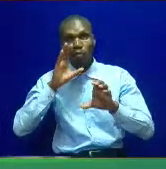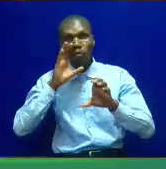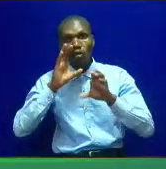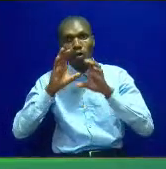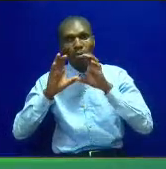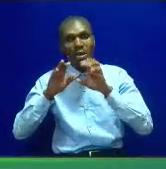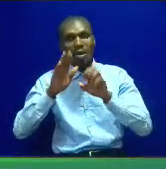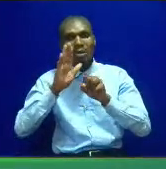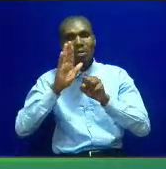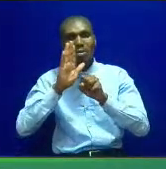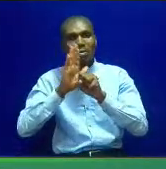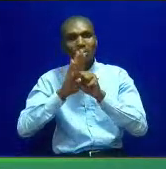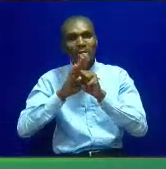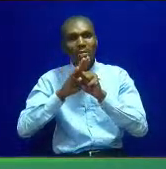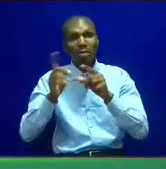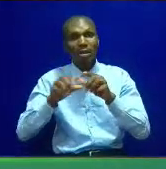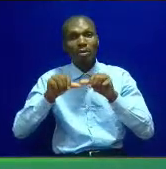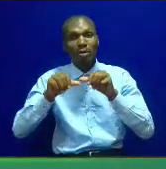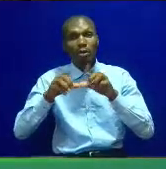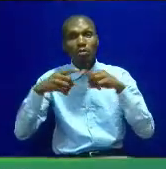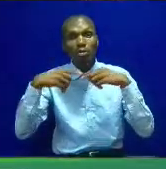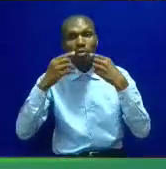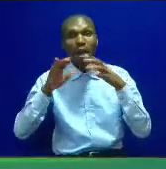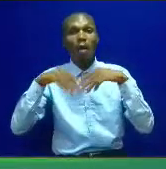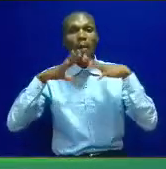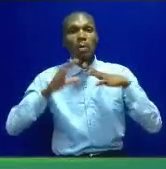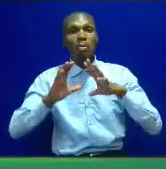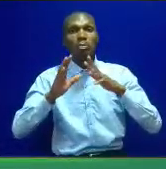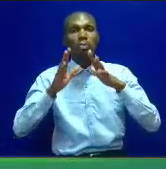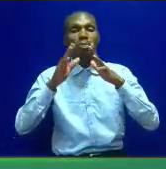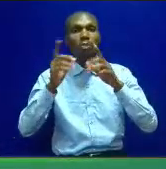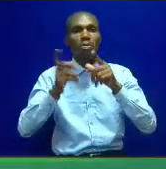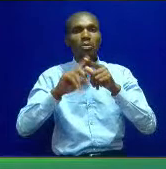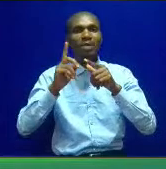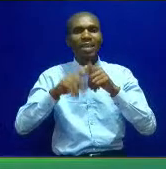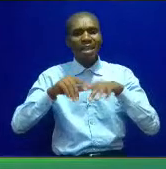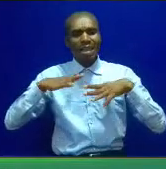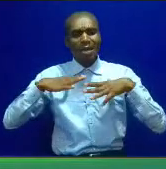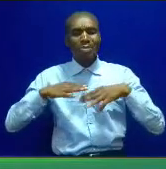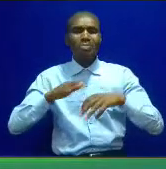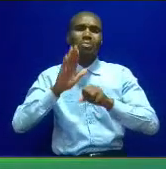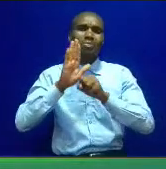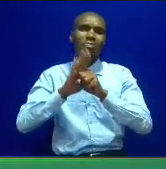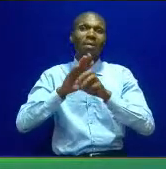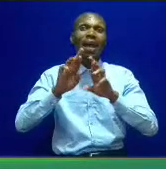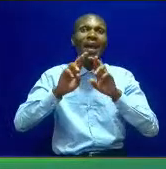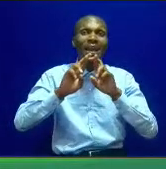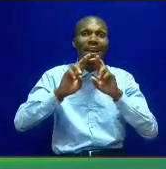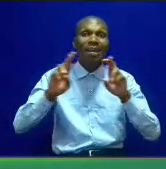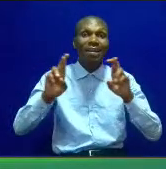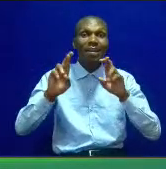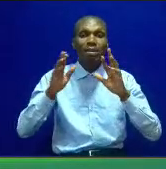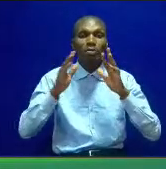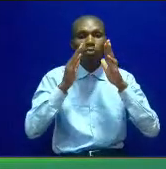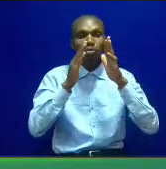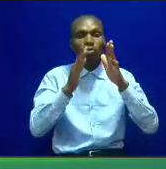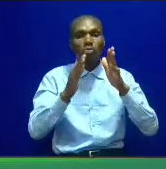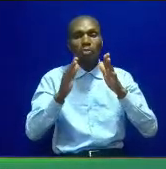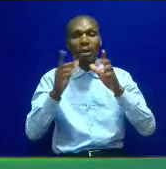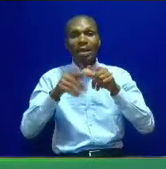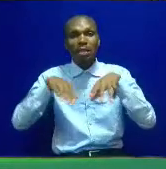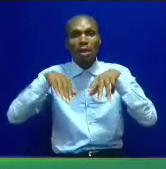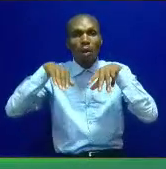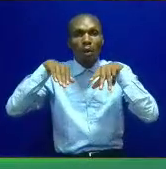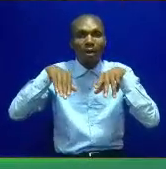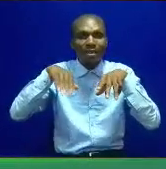mange nando jito to ko manyinga kia bantu bago sherekia somo jobo songo nindo jobo na bantu ni go bare tayare kabisa bari kanetie na kuganya omwaka